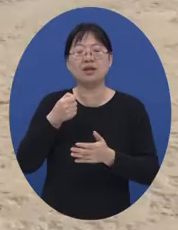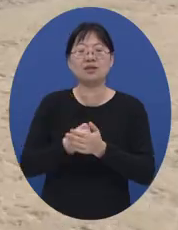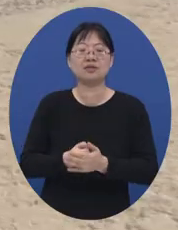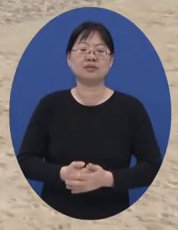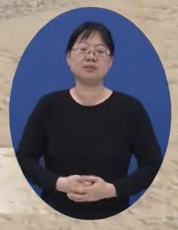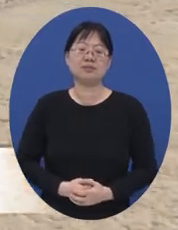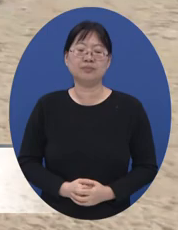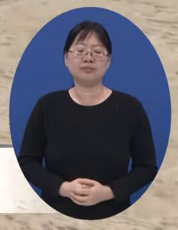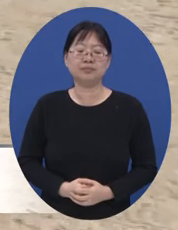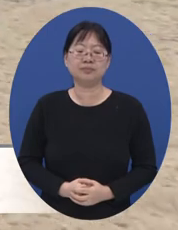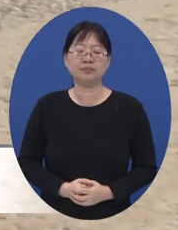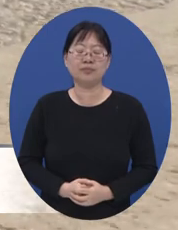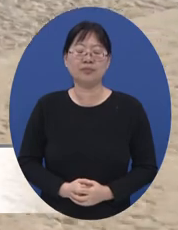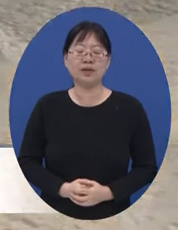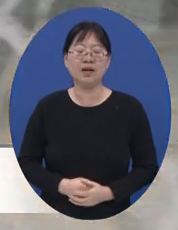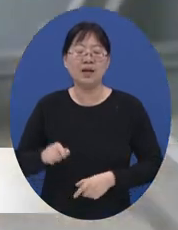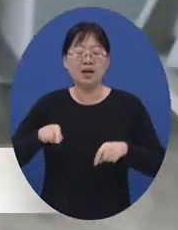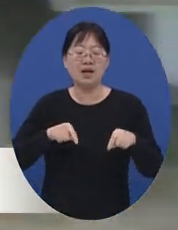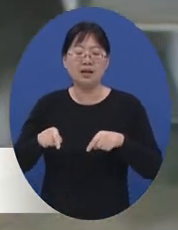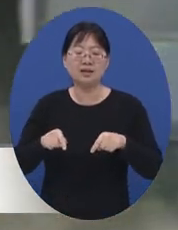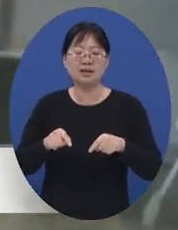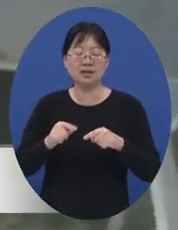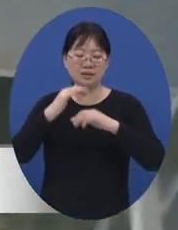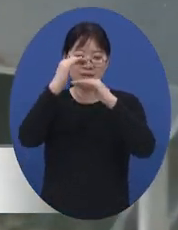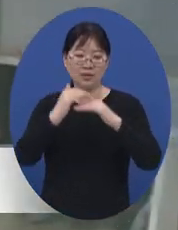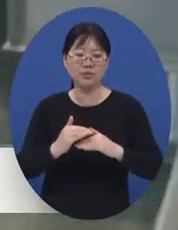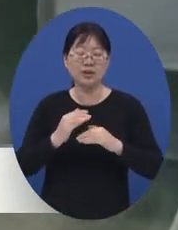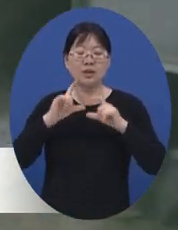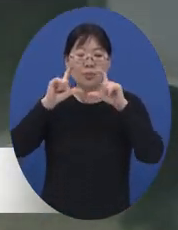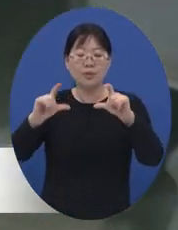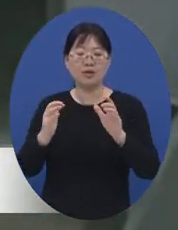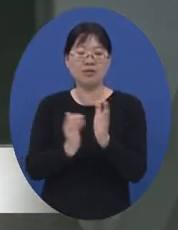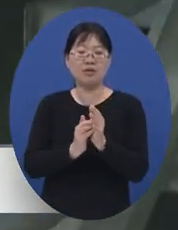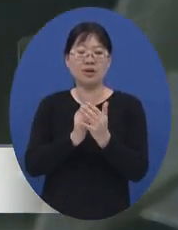하겠습니다. 도특사경은 행정처분 사항을 통보했고